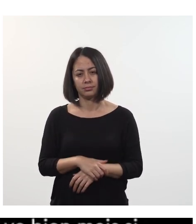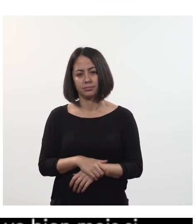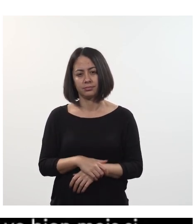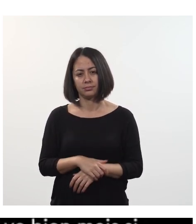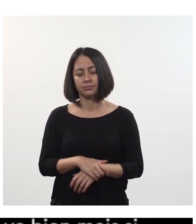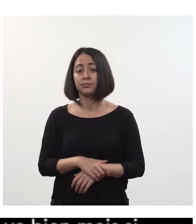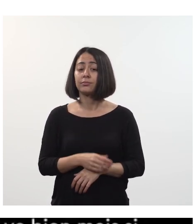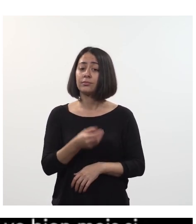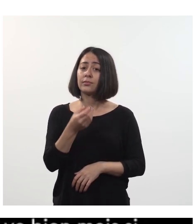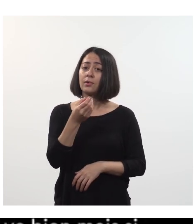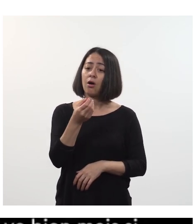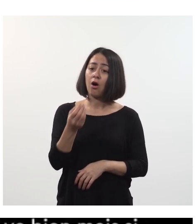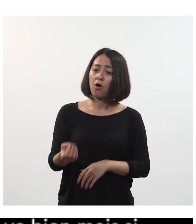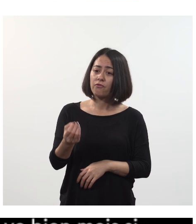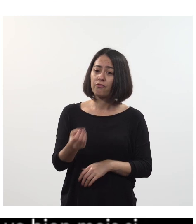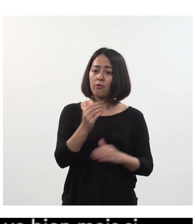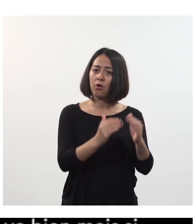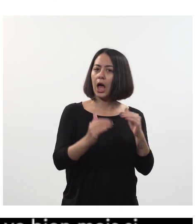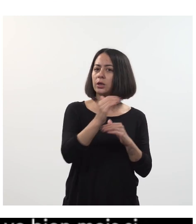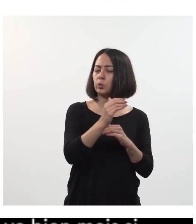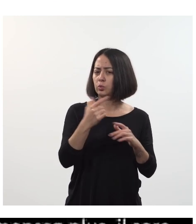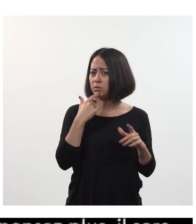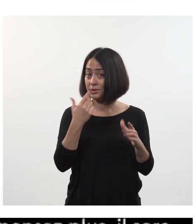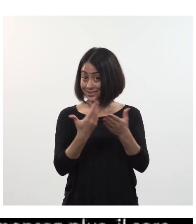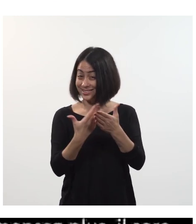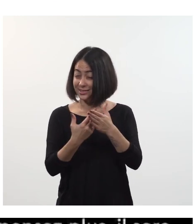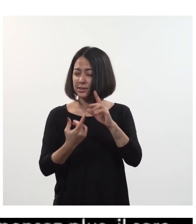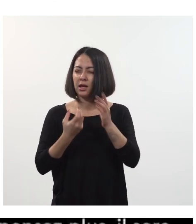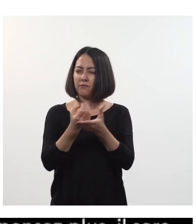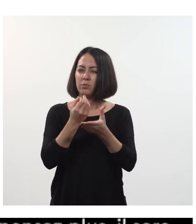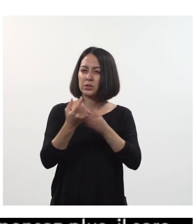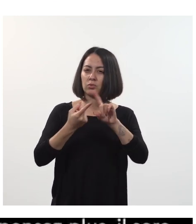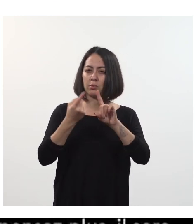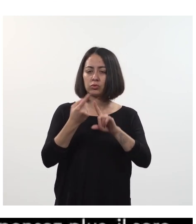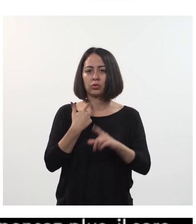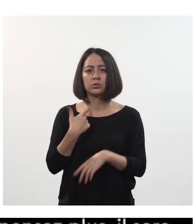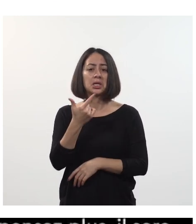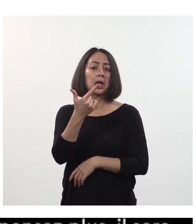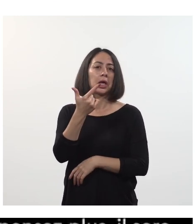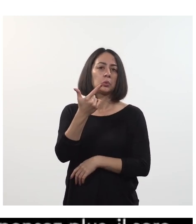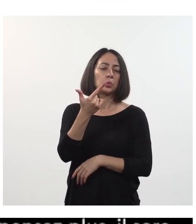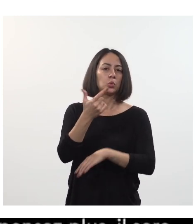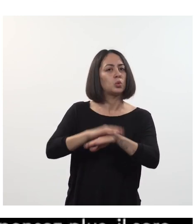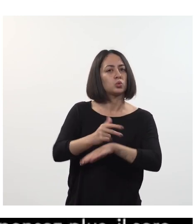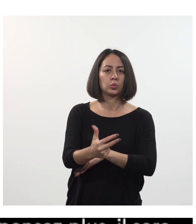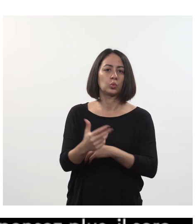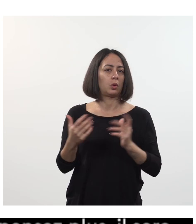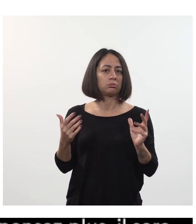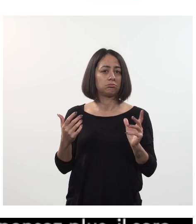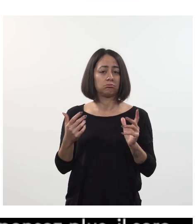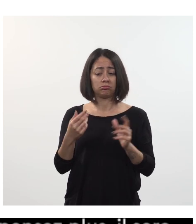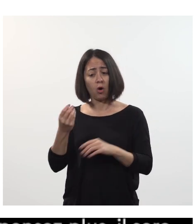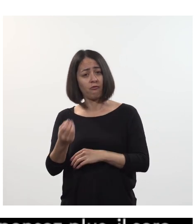chez les enfants et les adultes, on est à peu près, gardez ça en tête, hein, c'est quand même assez important, 2 tiers des enfants et des adultes polyhandicapés qui souffrent